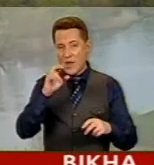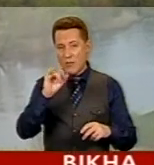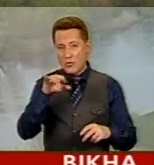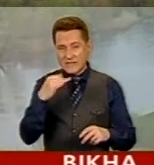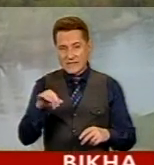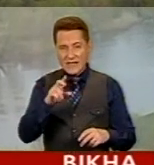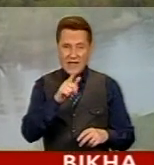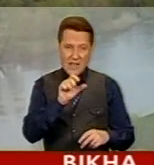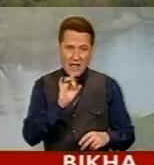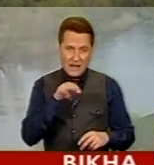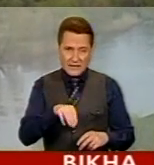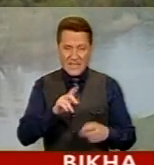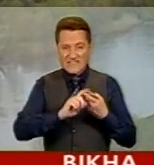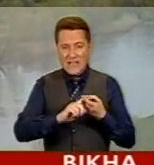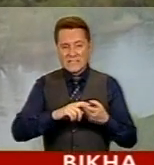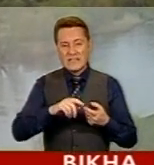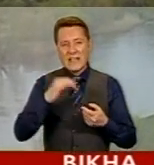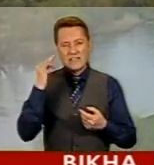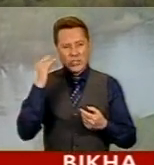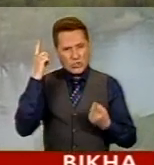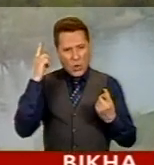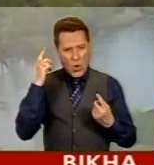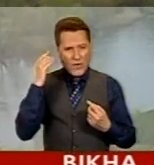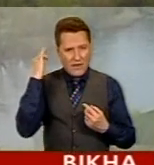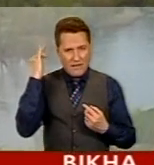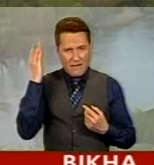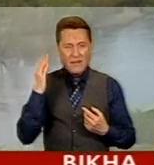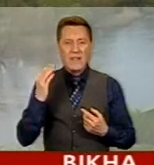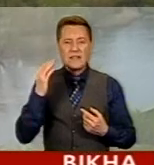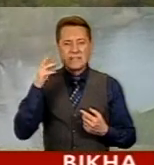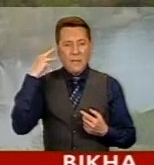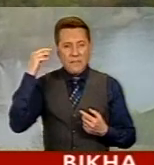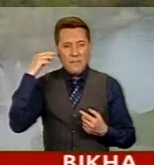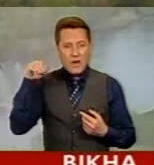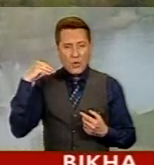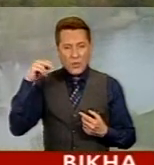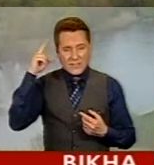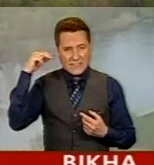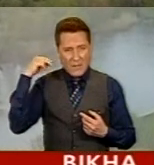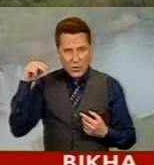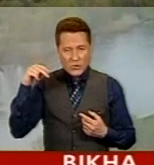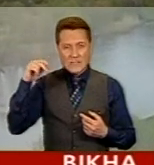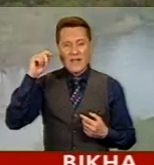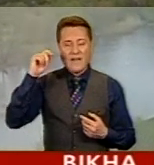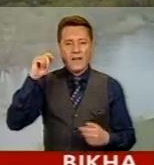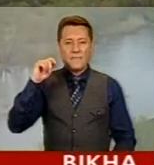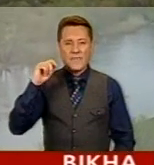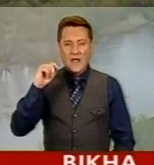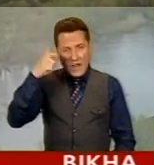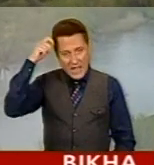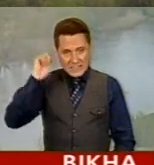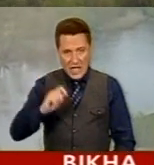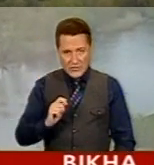якраз зв'язано з історією запорозького козачества. Тут знаходилась територія найбільшої адміністративної єдиниці Запорозької січі –